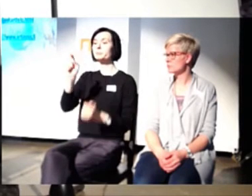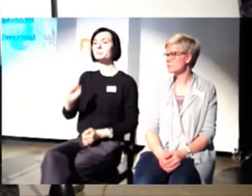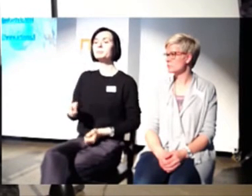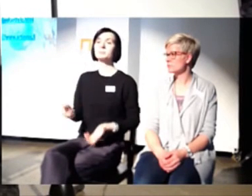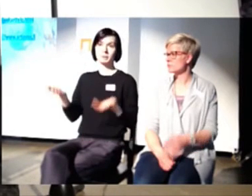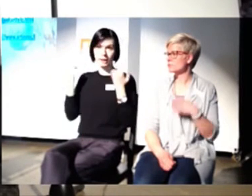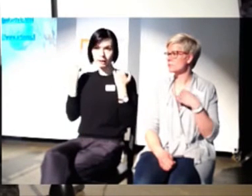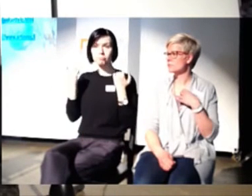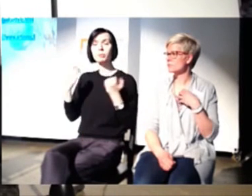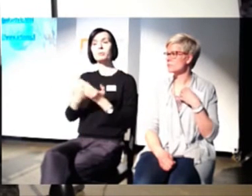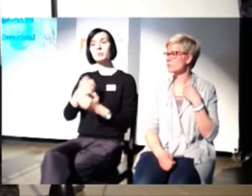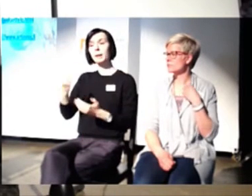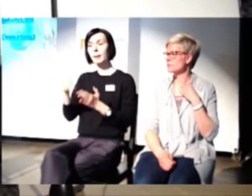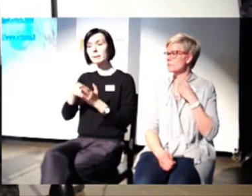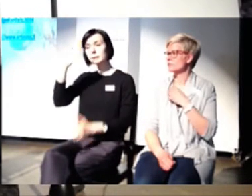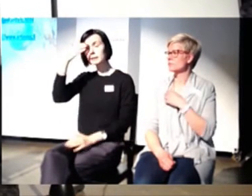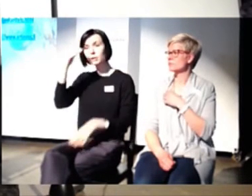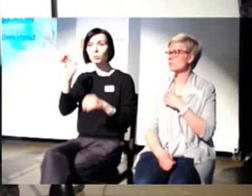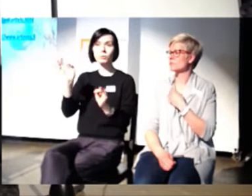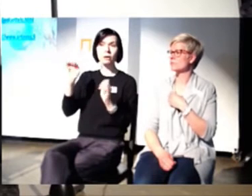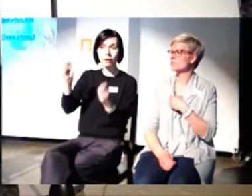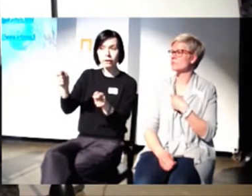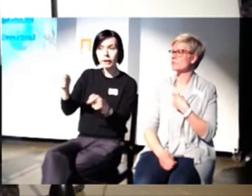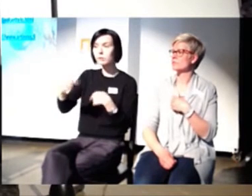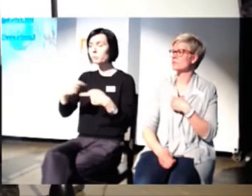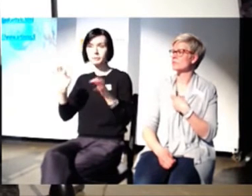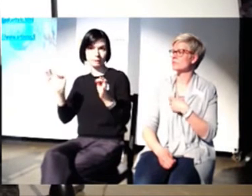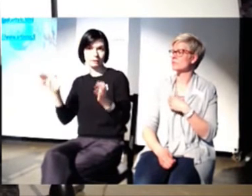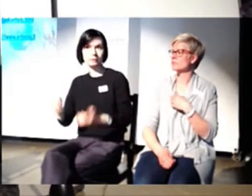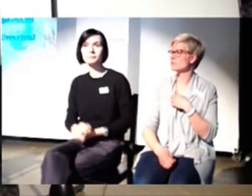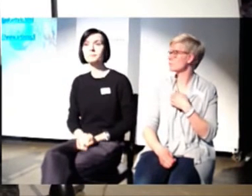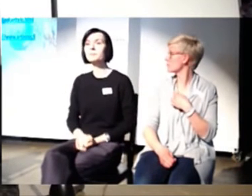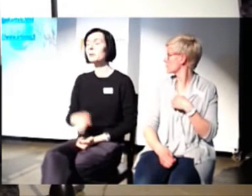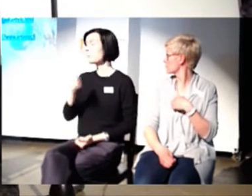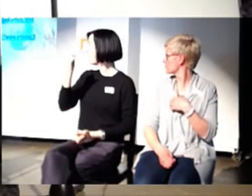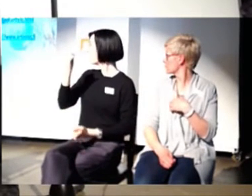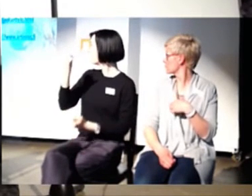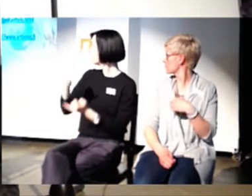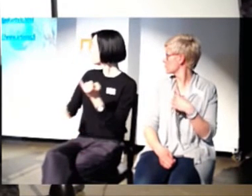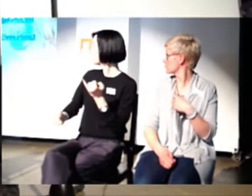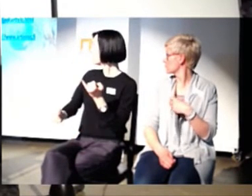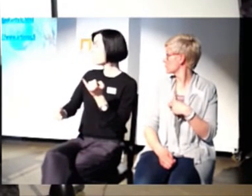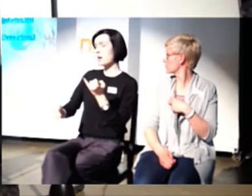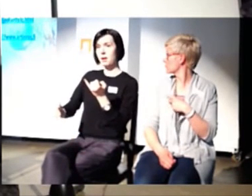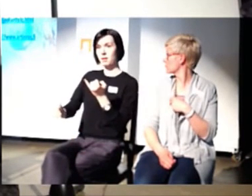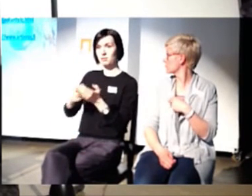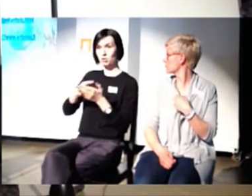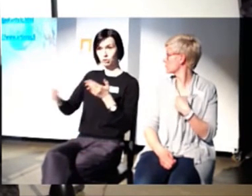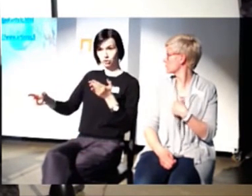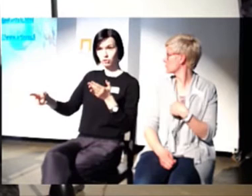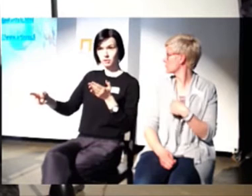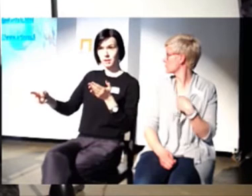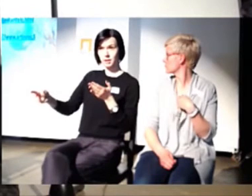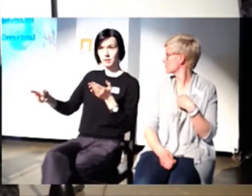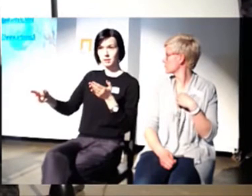ja miten niihin voi hakea. Tässä on tämä viimeinen residenssiosoite on sellainen